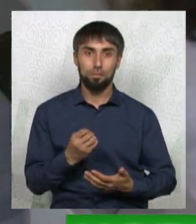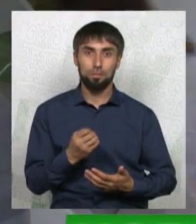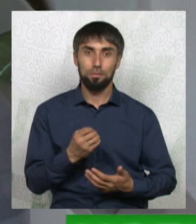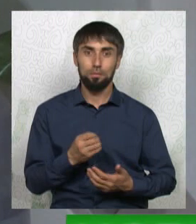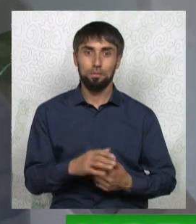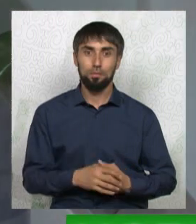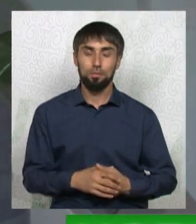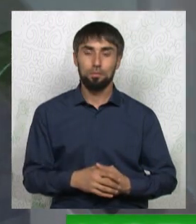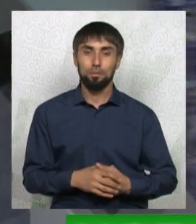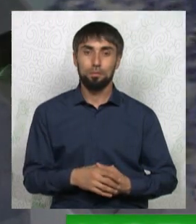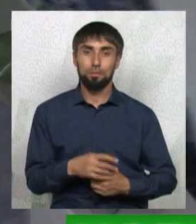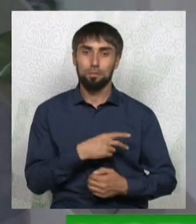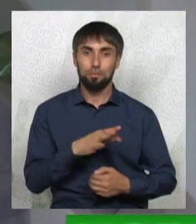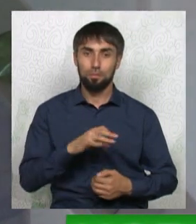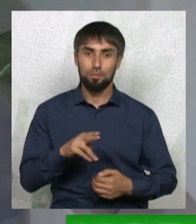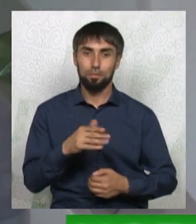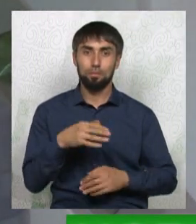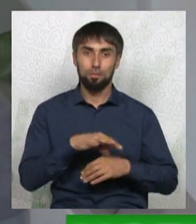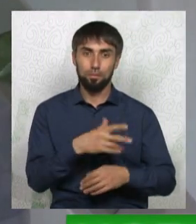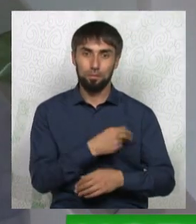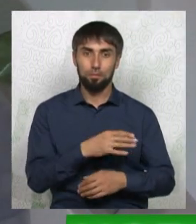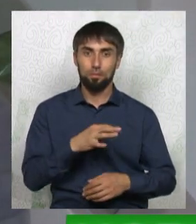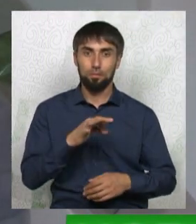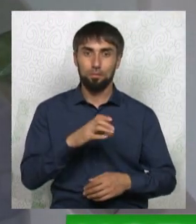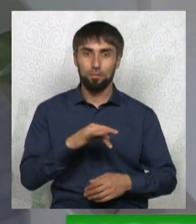временные медотводы от проведения вакцинации. Это острое